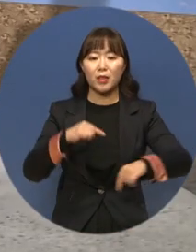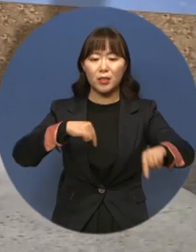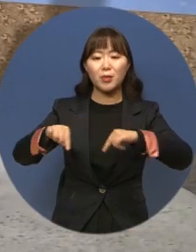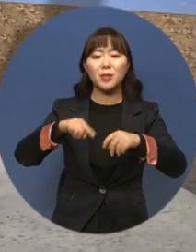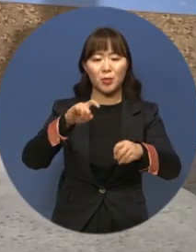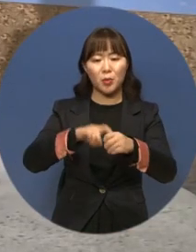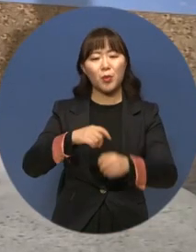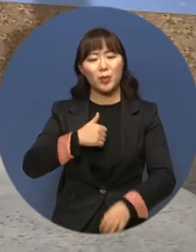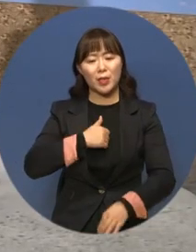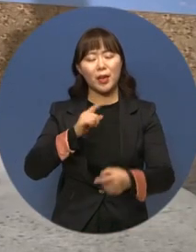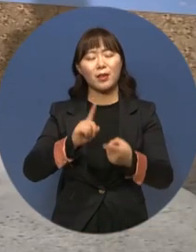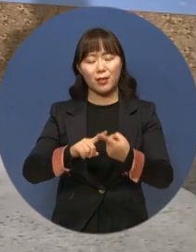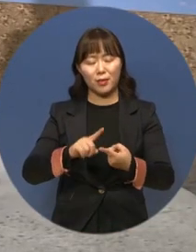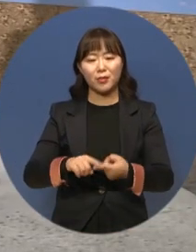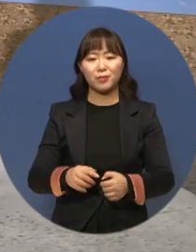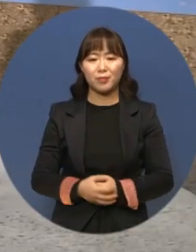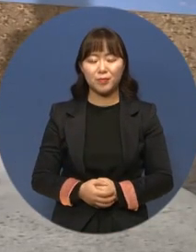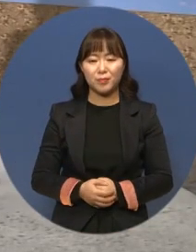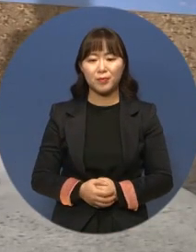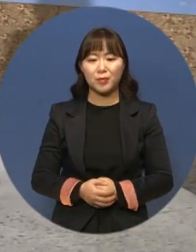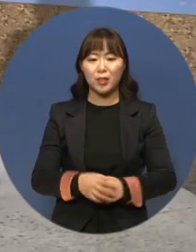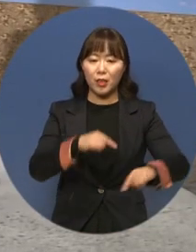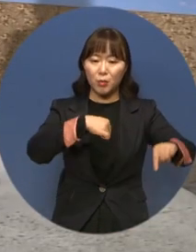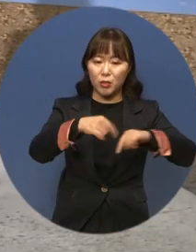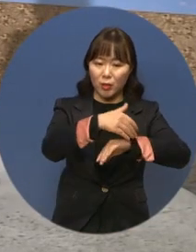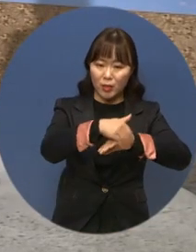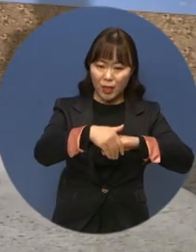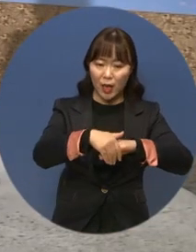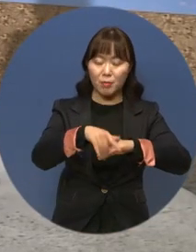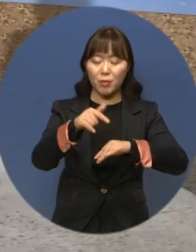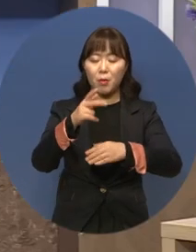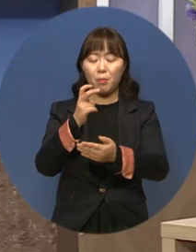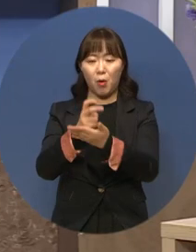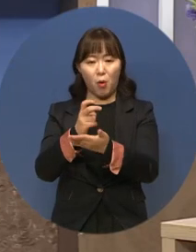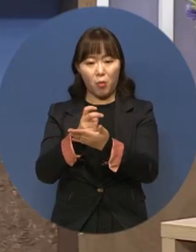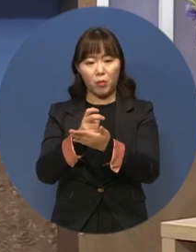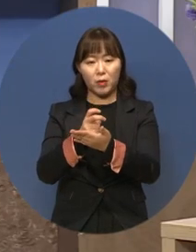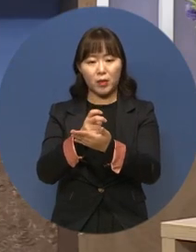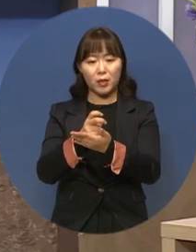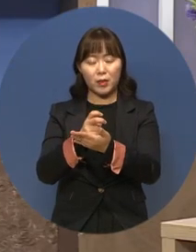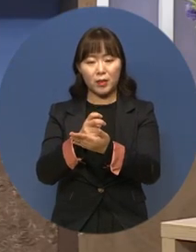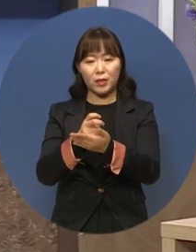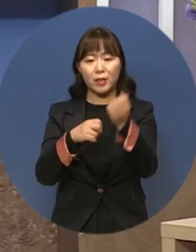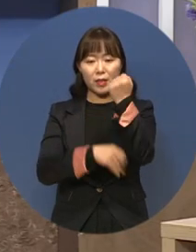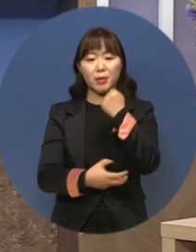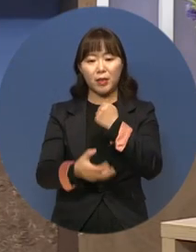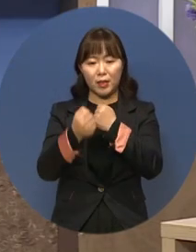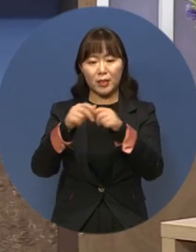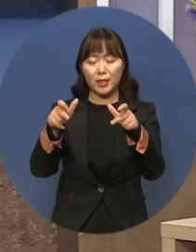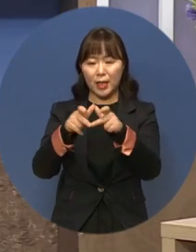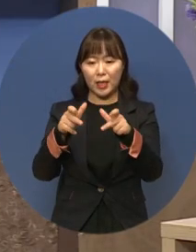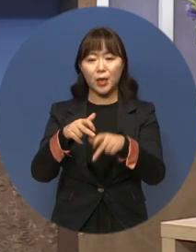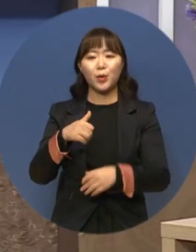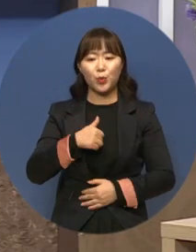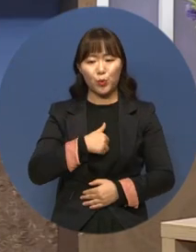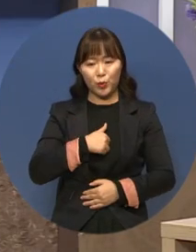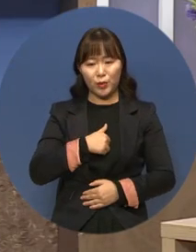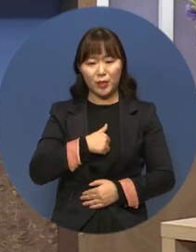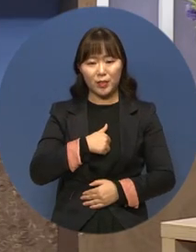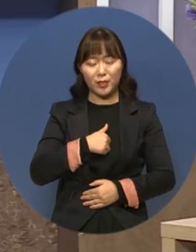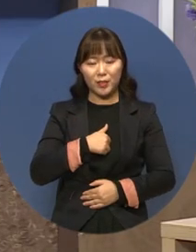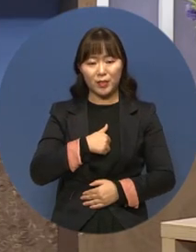예. 위상에 대한 부분들. 네. 예. 정책이라든지 예. 그런 법으로 예. 또 법 기반한 그런